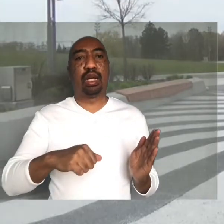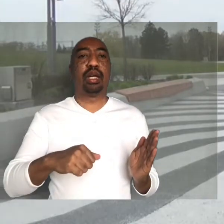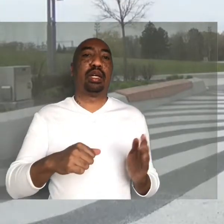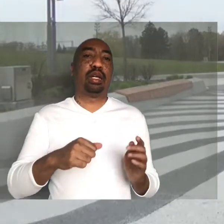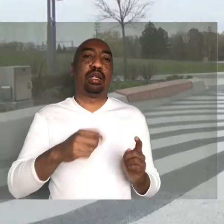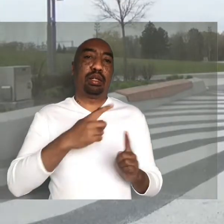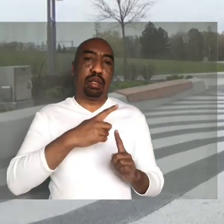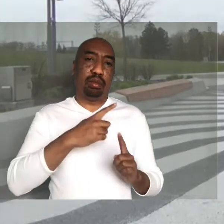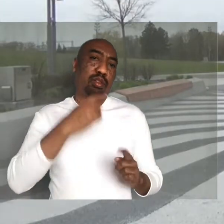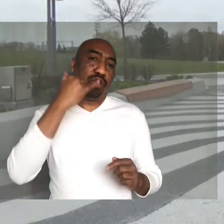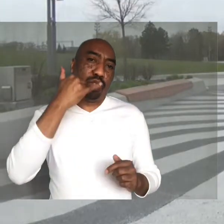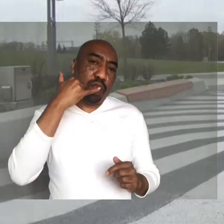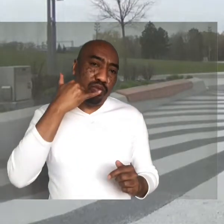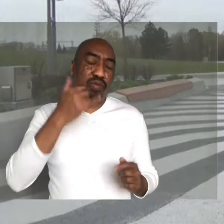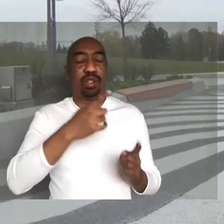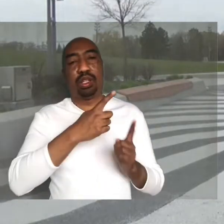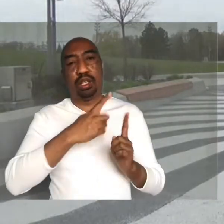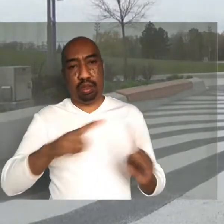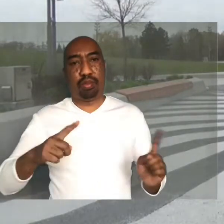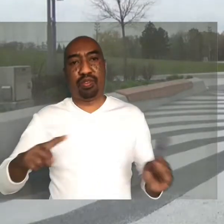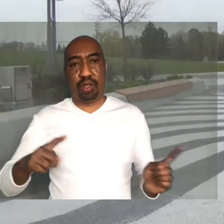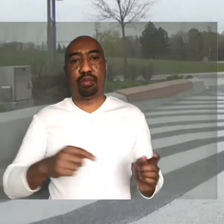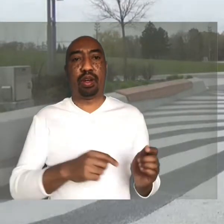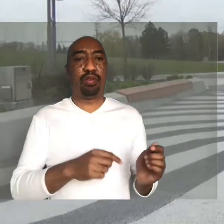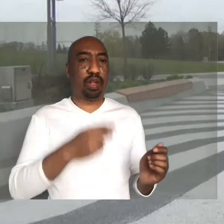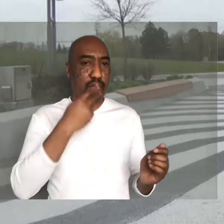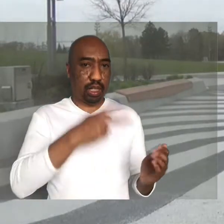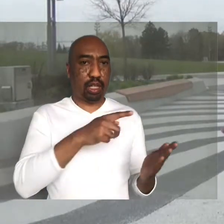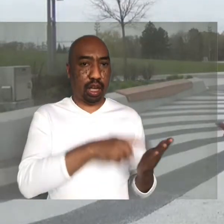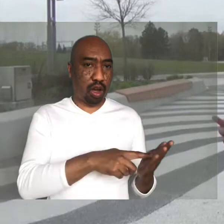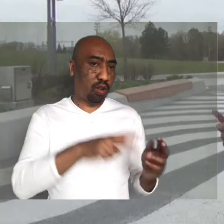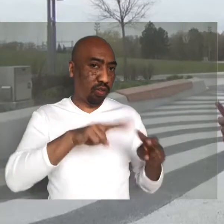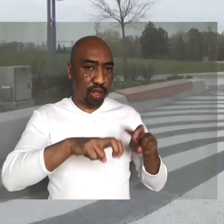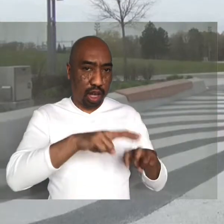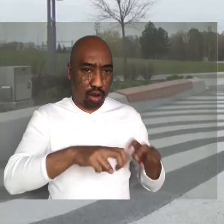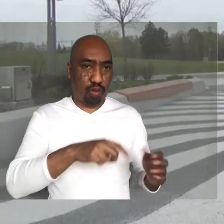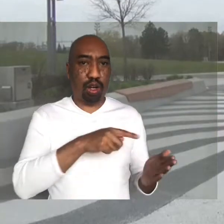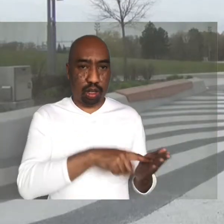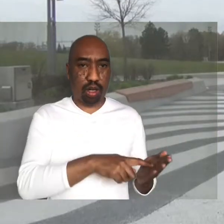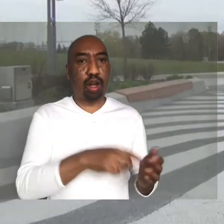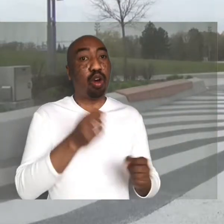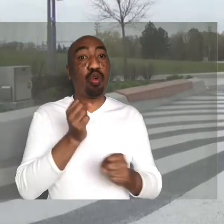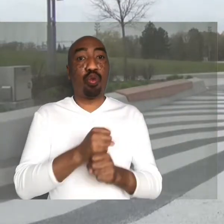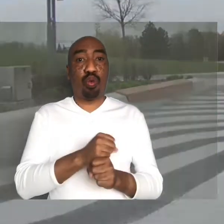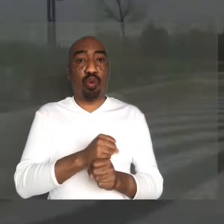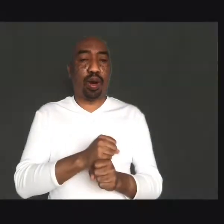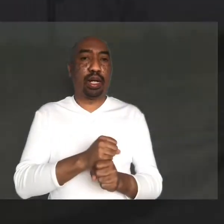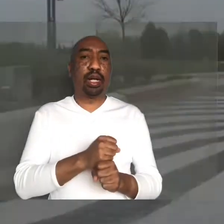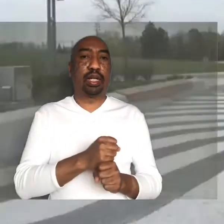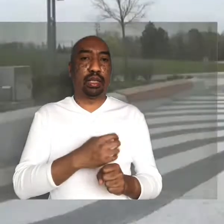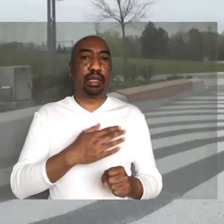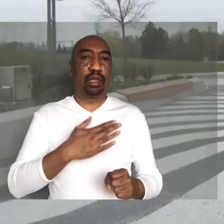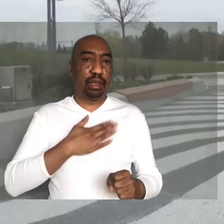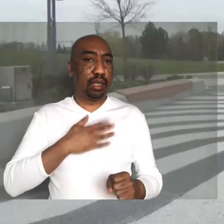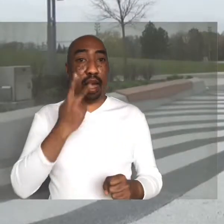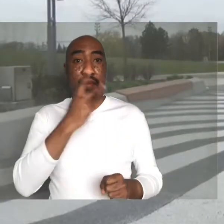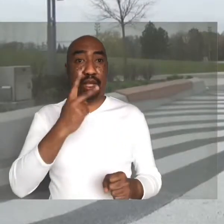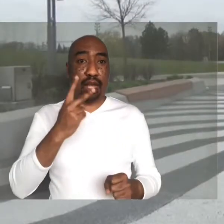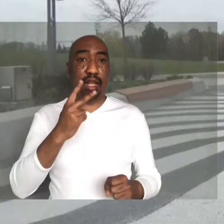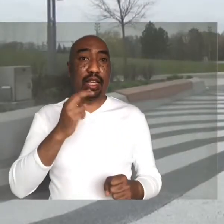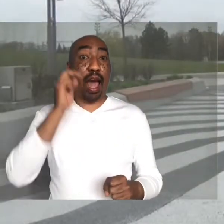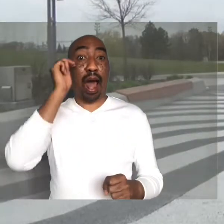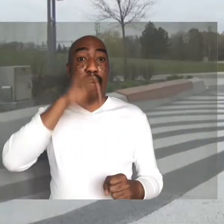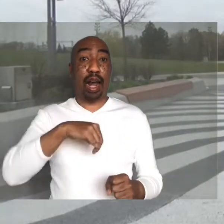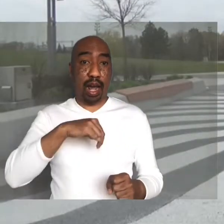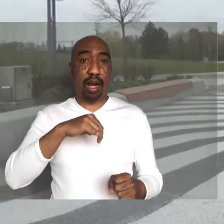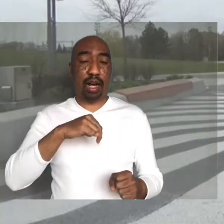ahafahana mahazo azy, afaka atao recherche hoe iza no pastora ao anaty sinoda anankiray. Ohatra hoe avoay amiko